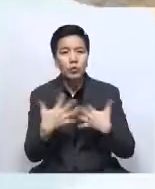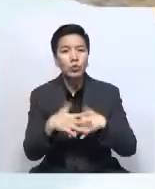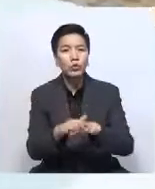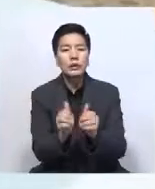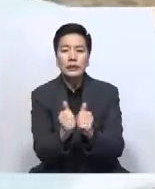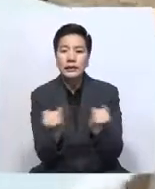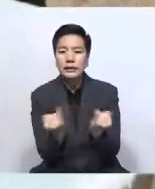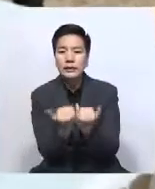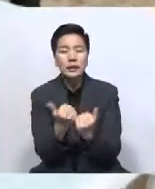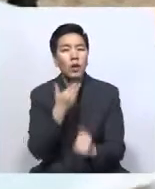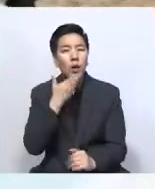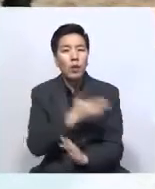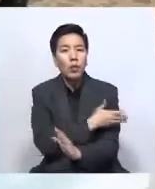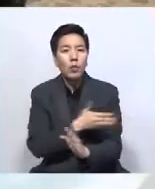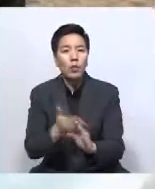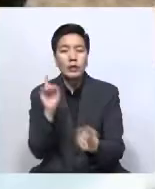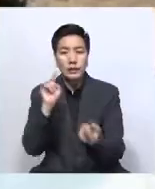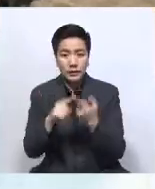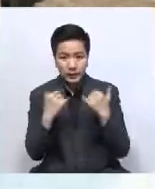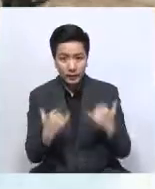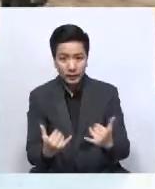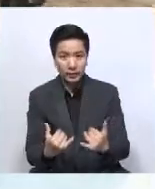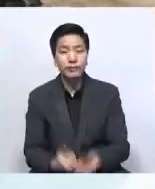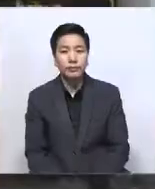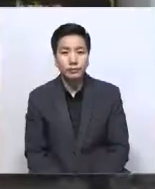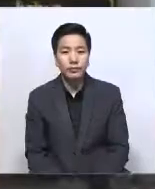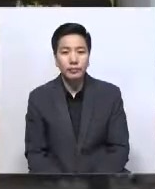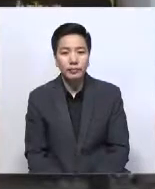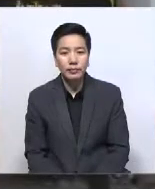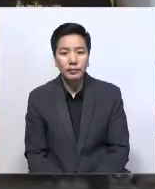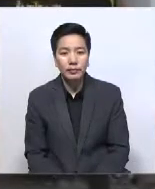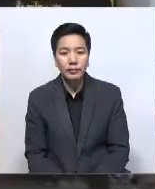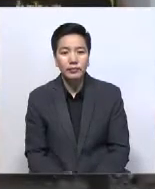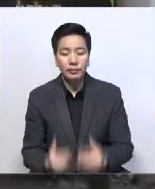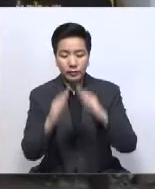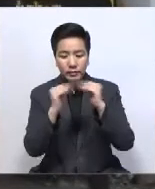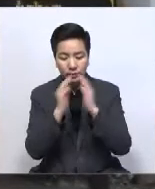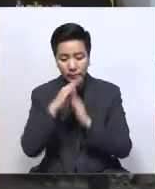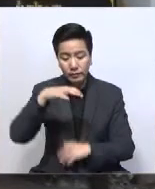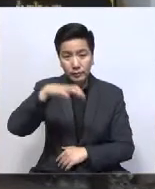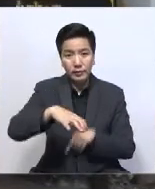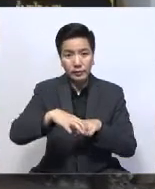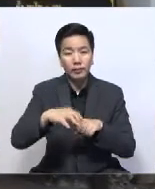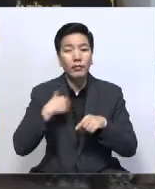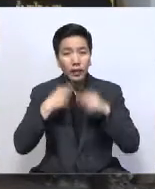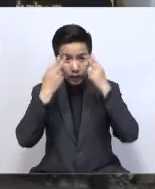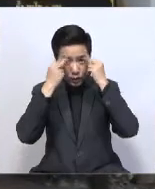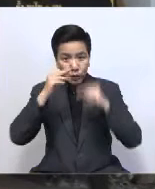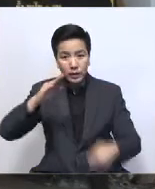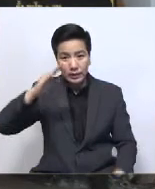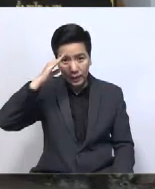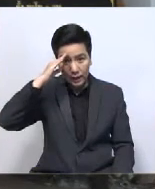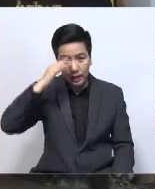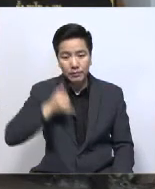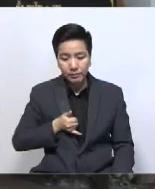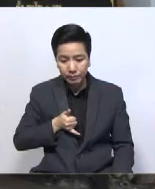กลียวแน่นแฟ้นกันมาตั้งแต่อดีตจนถึงปัจจุบันภายในวิหาร3ทวดแห่งนี้นะคะพลเอกประยุทธ์จันทร์โอชานายกรัฐม